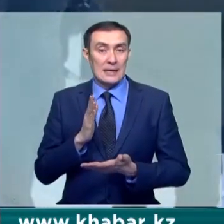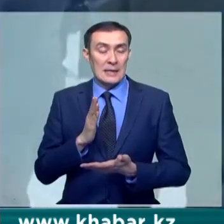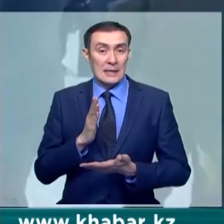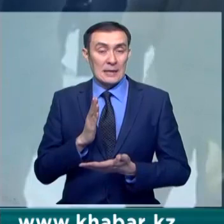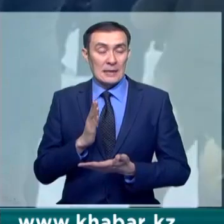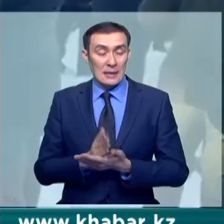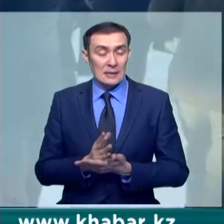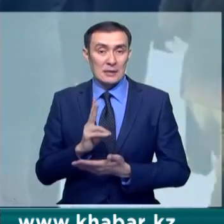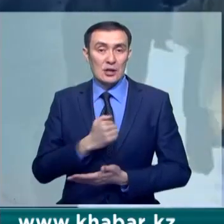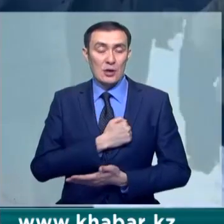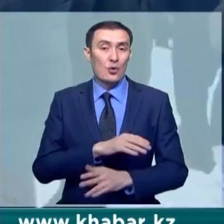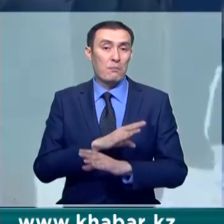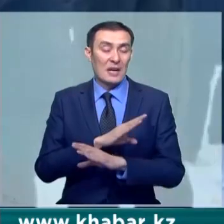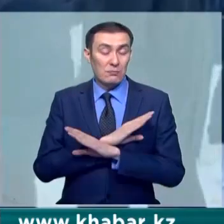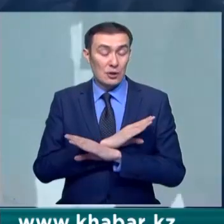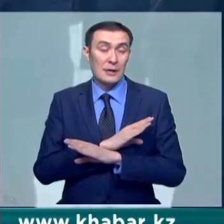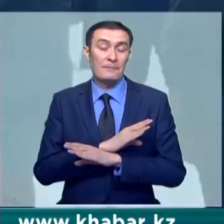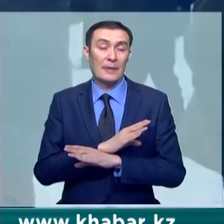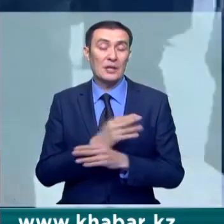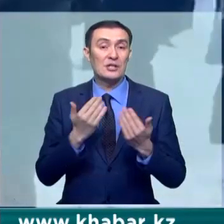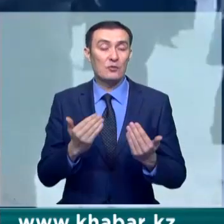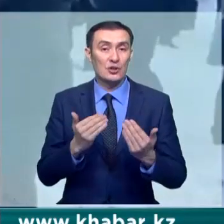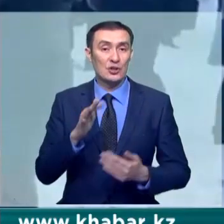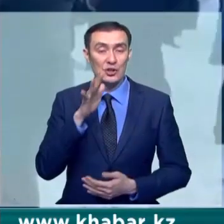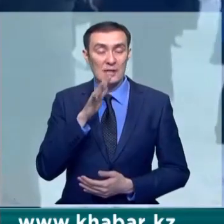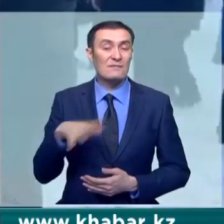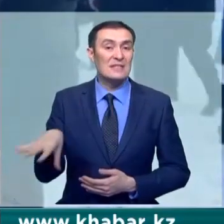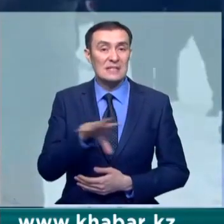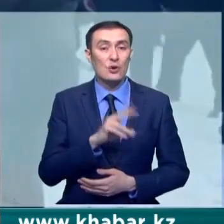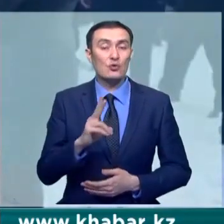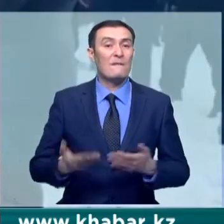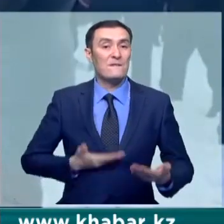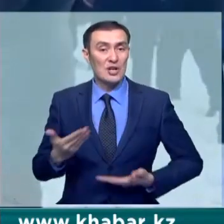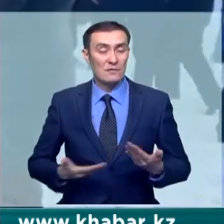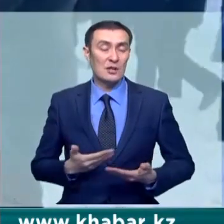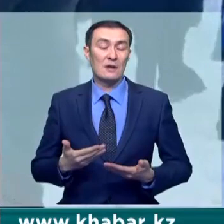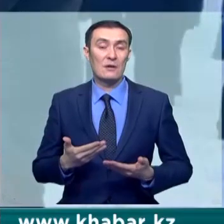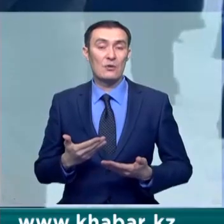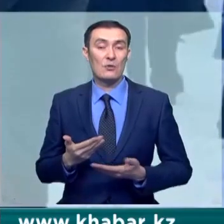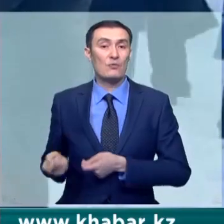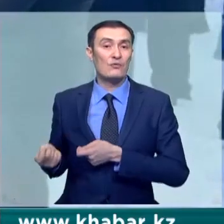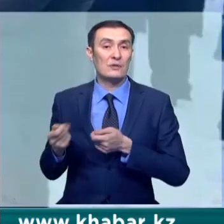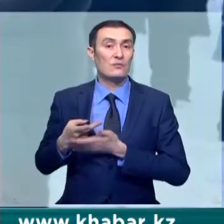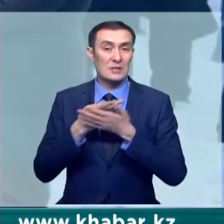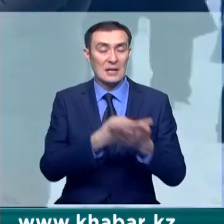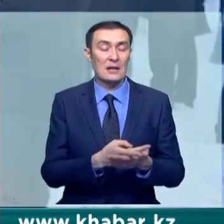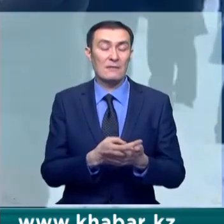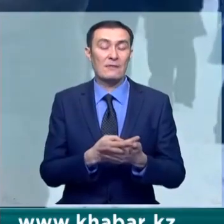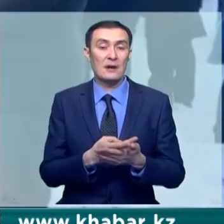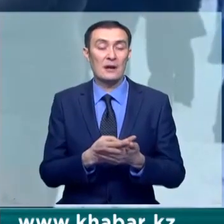есть погибшие и выжившие. На сегодняшний день сейчас всех выживших увезли, значит, во все